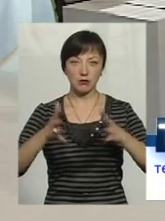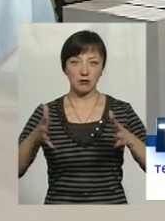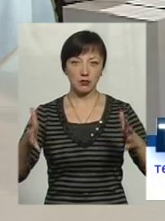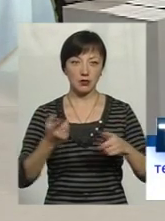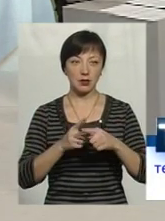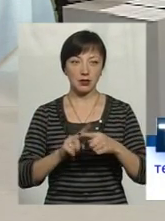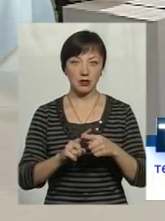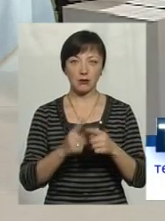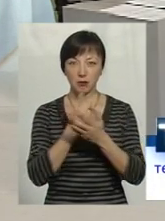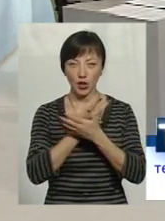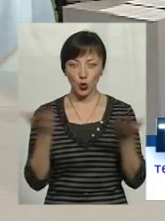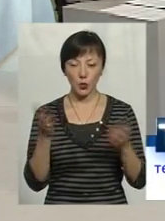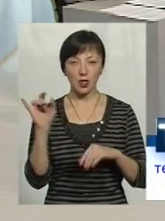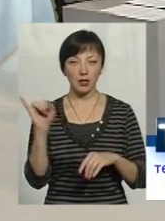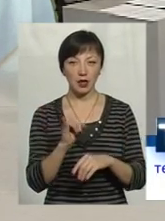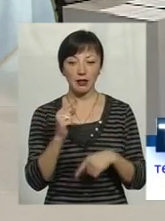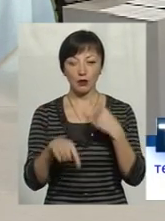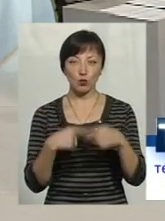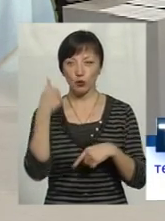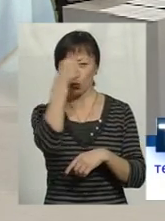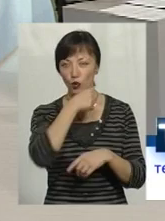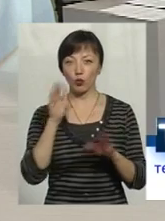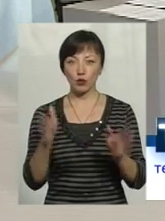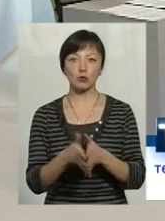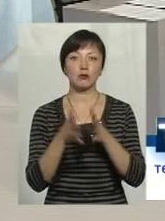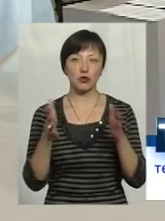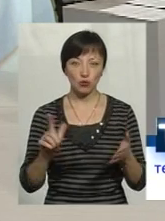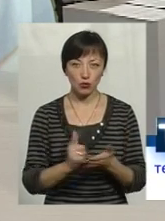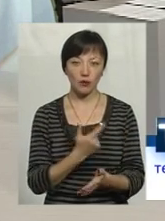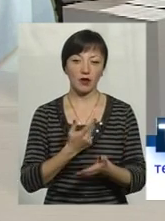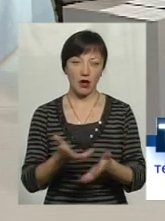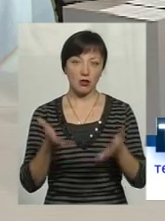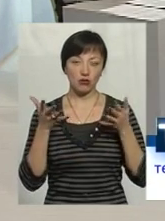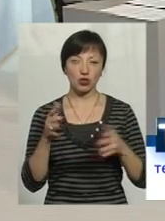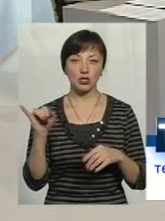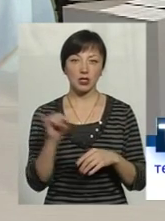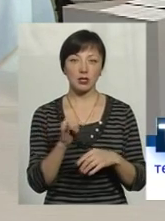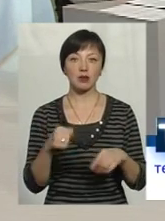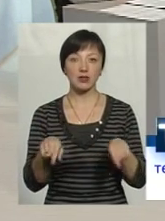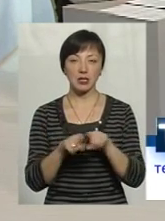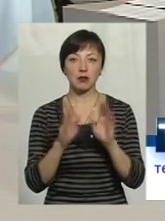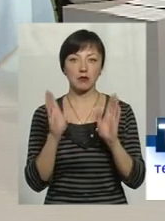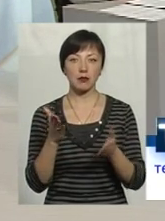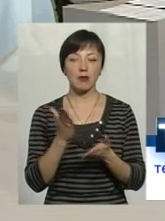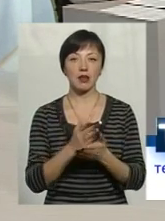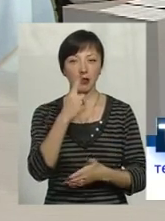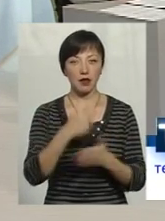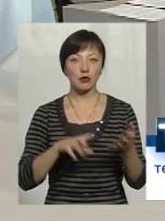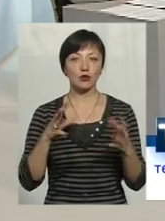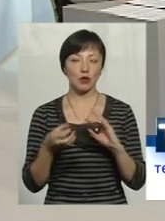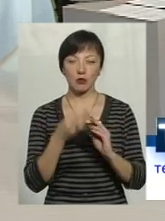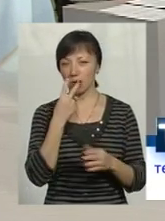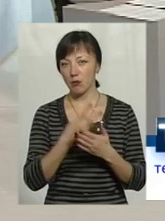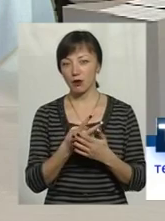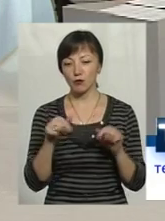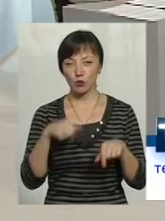Оце ми оприлюднили, і наступного року буде знов ясніше, і все ж таки будемо мати надію, що результат